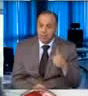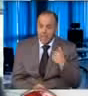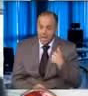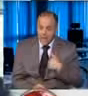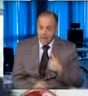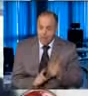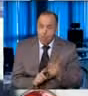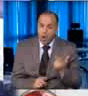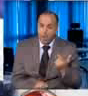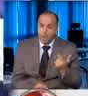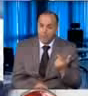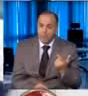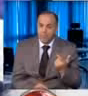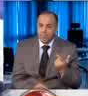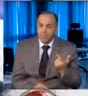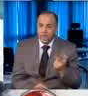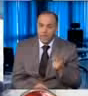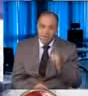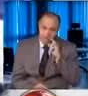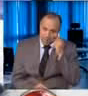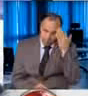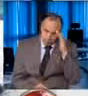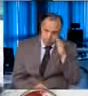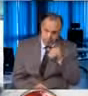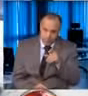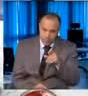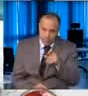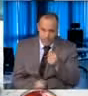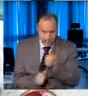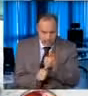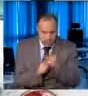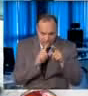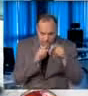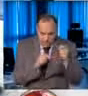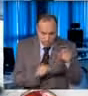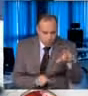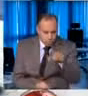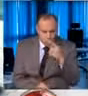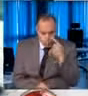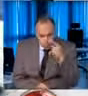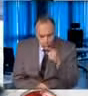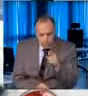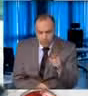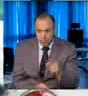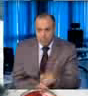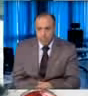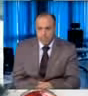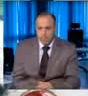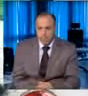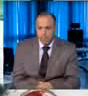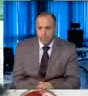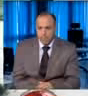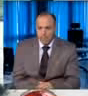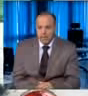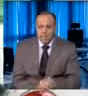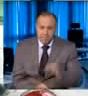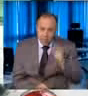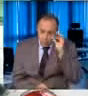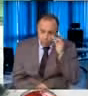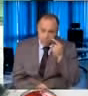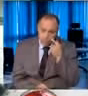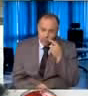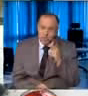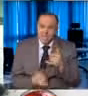مهم بالنسبة لي أنا كإناس بن عثمان أني نتبع الفيلم في الجهات. في صالات في تونس نجم